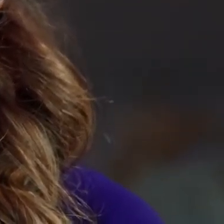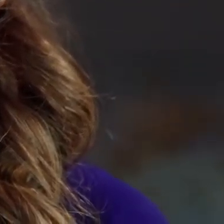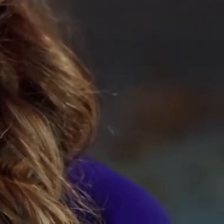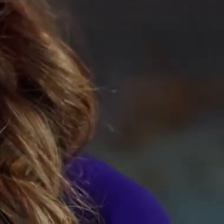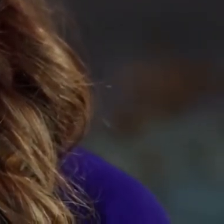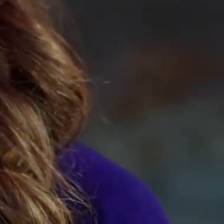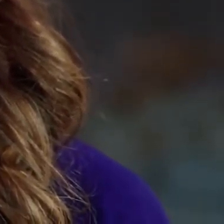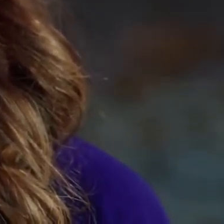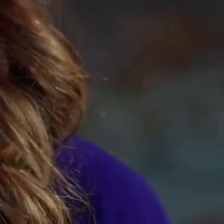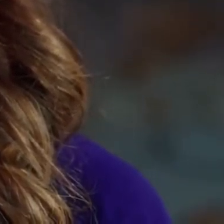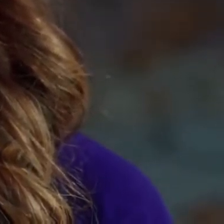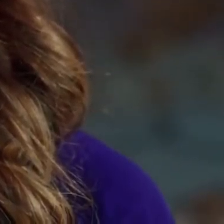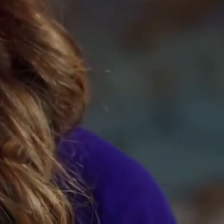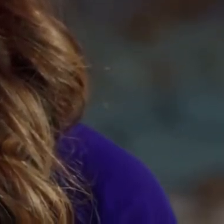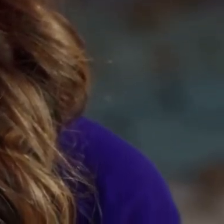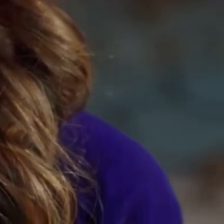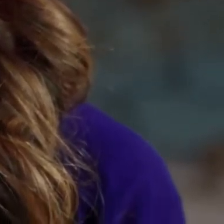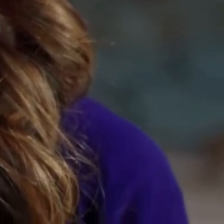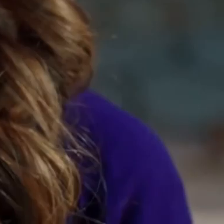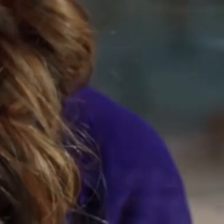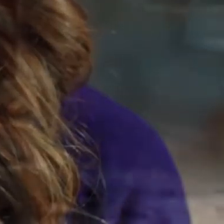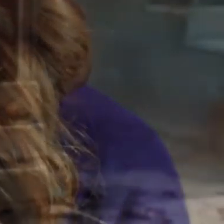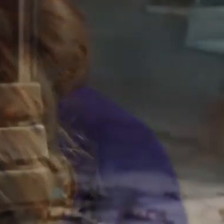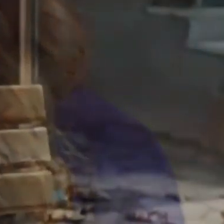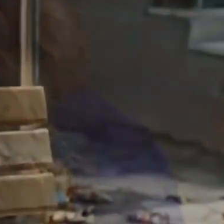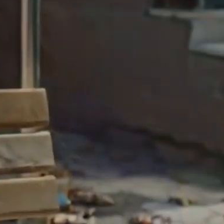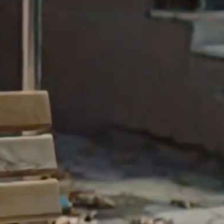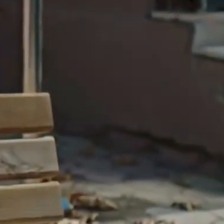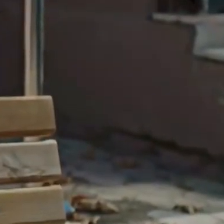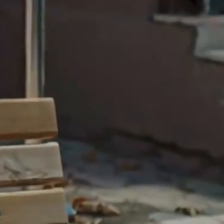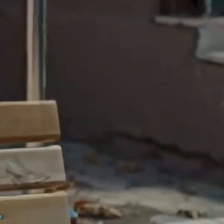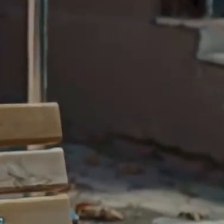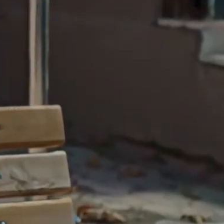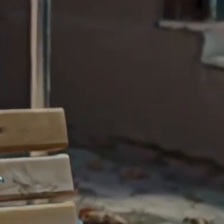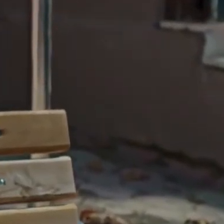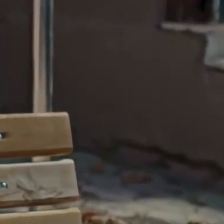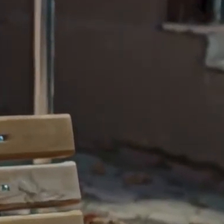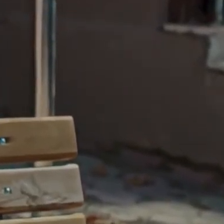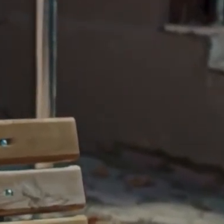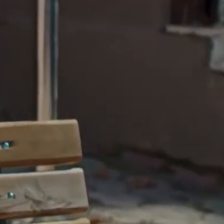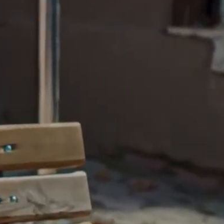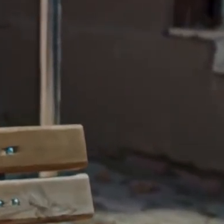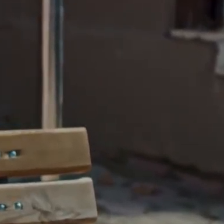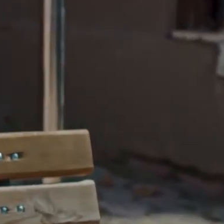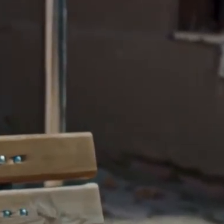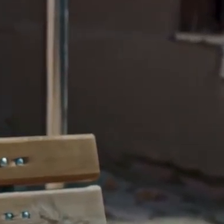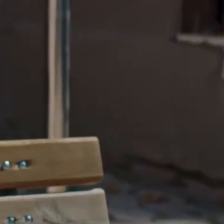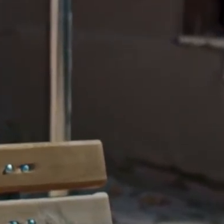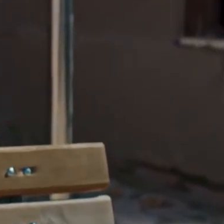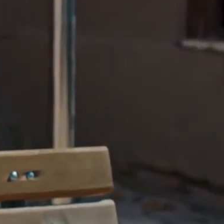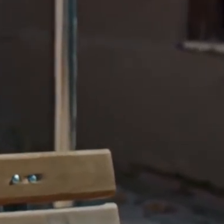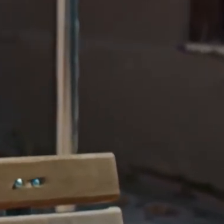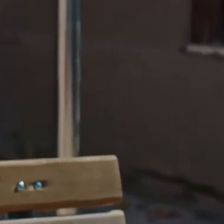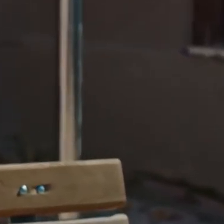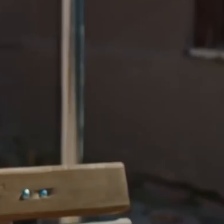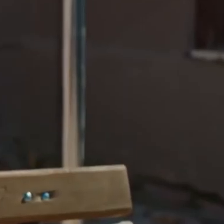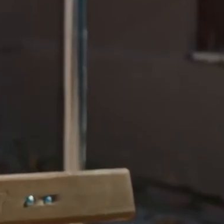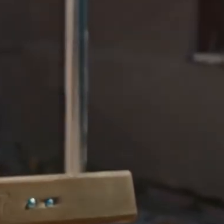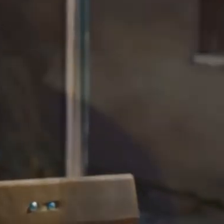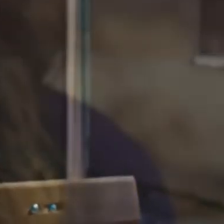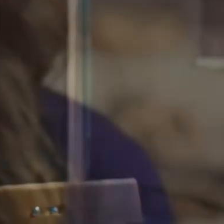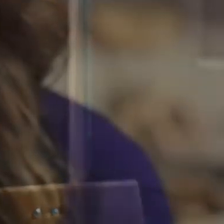Burcu yaşlı gözlerle Oral'la geçirdiği anları hatırlıyor. Maralım benim kalbime zaten ezelden